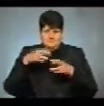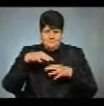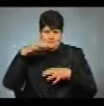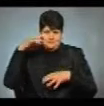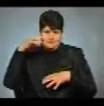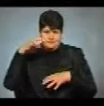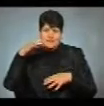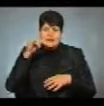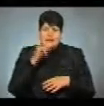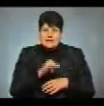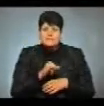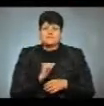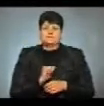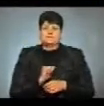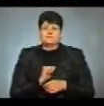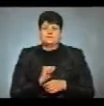І,